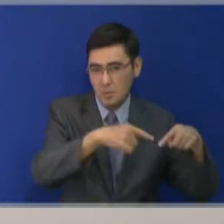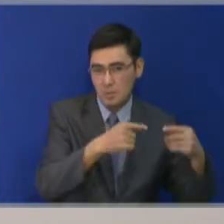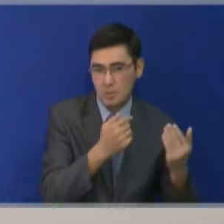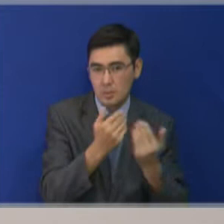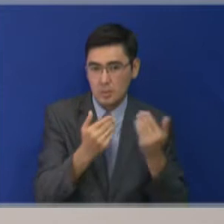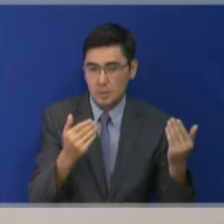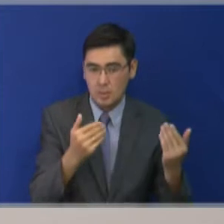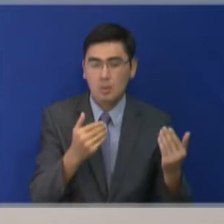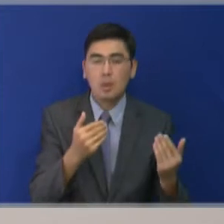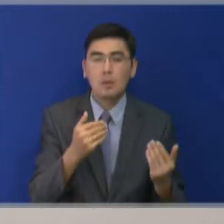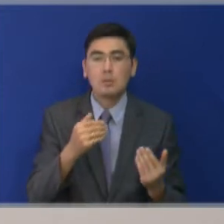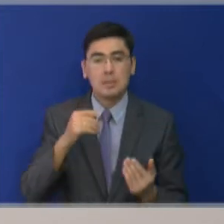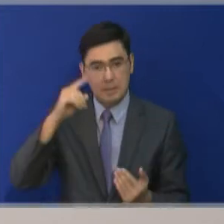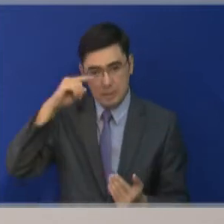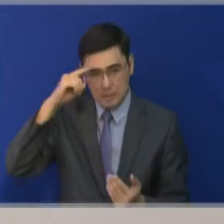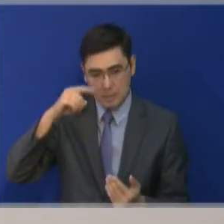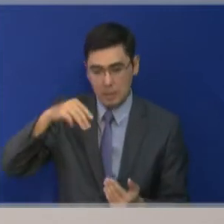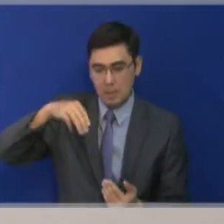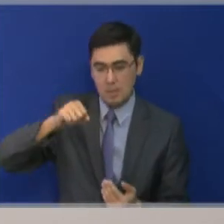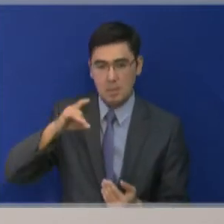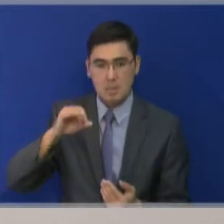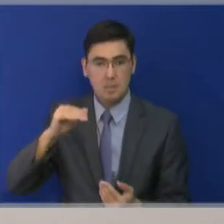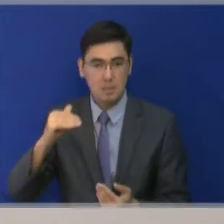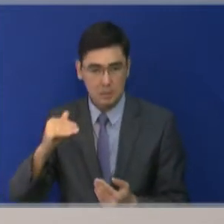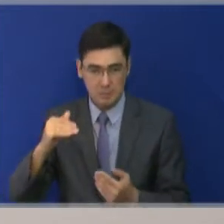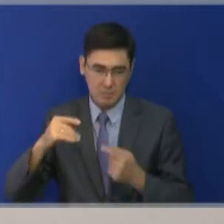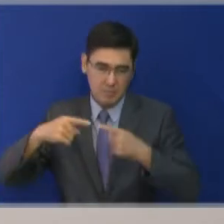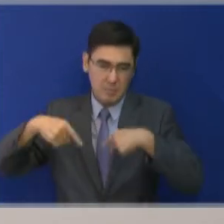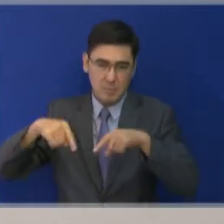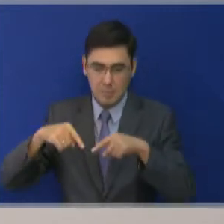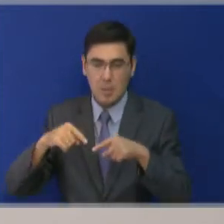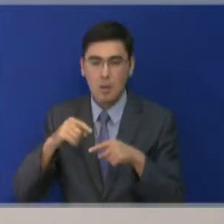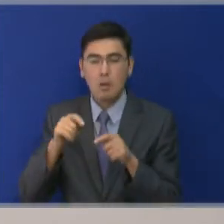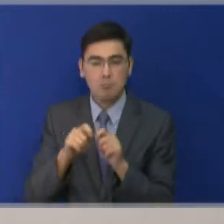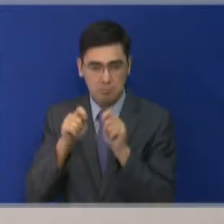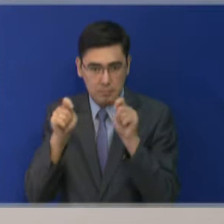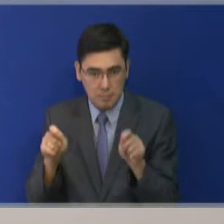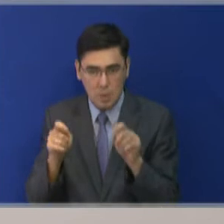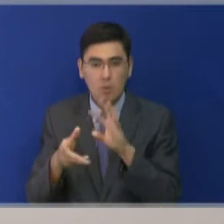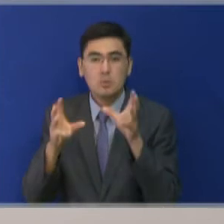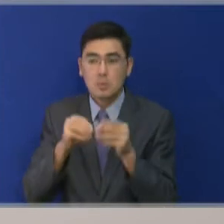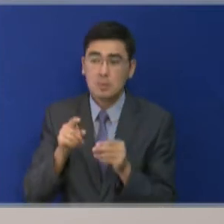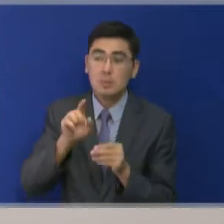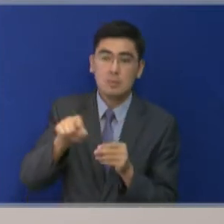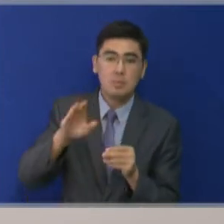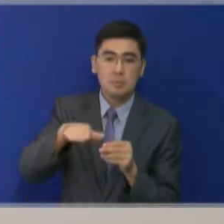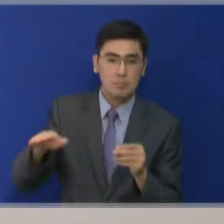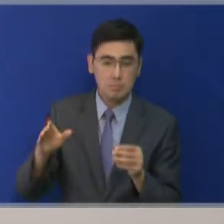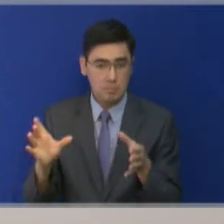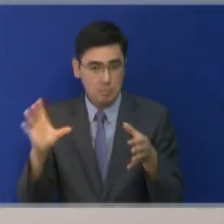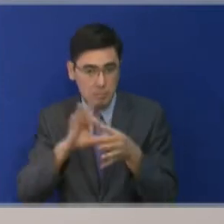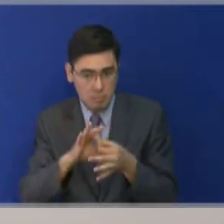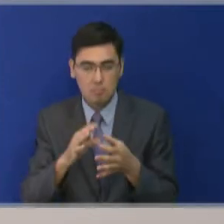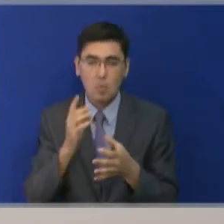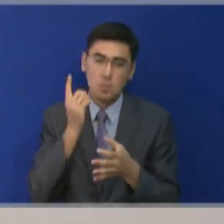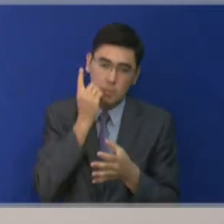тарифін әзірледі. Құны 990 теңге. Ол жаңа оқу жылының басында қол жетімді болады. Біз бұл мәселені шешуге белсенді қатысқан едік.